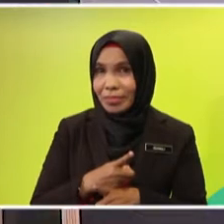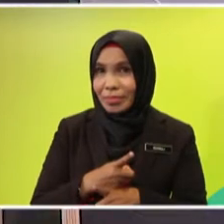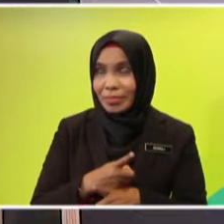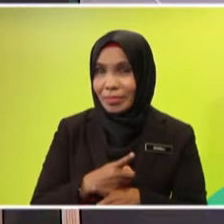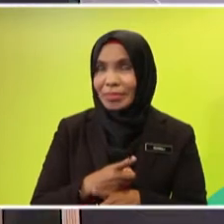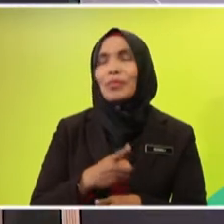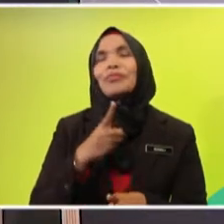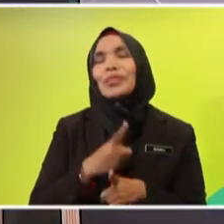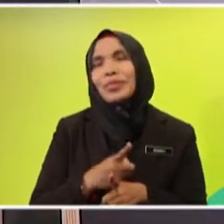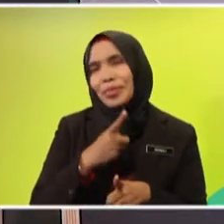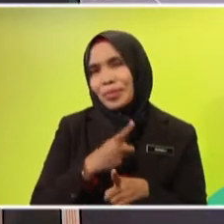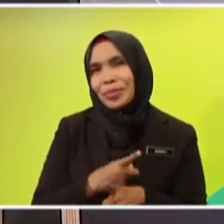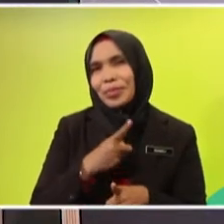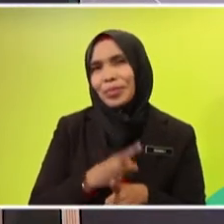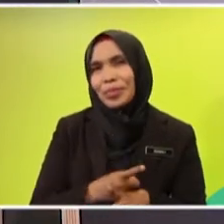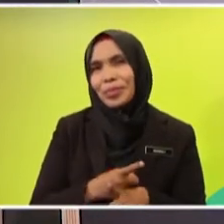betul-betul